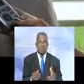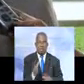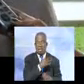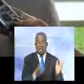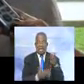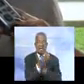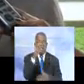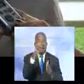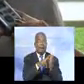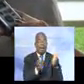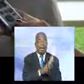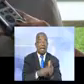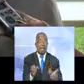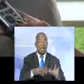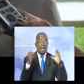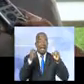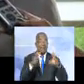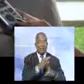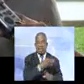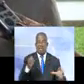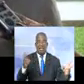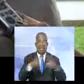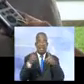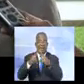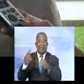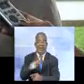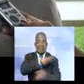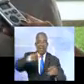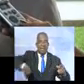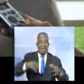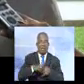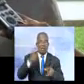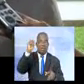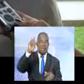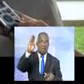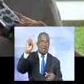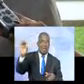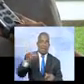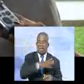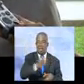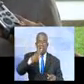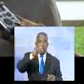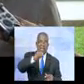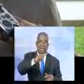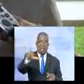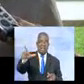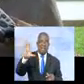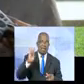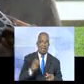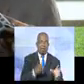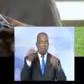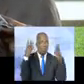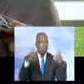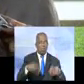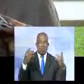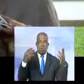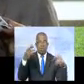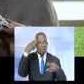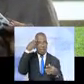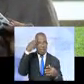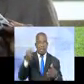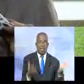des villes et des communes, comme on l'a eu à le voir avec Abobo ou Trècheville. Donc autant de raisons, parce que le cadre politique est